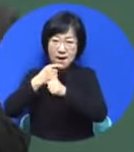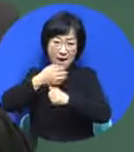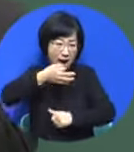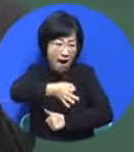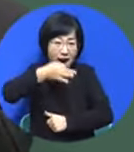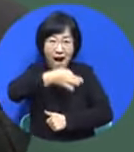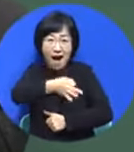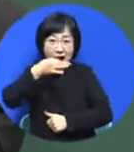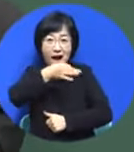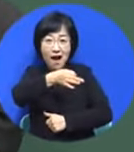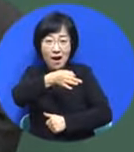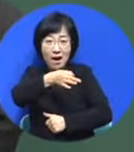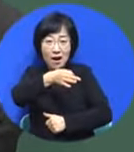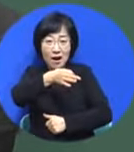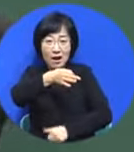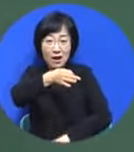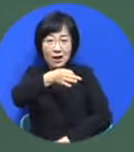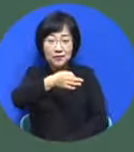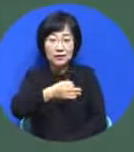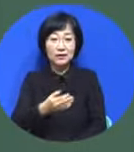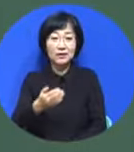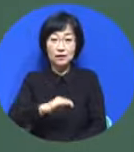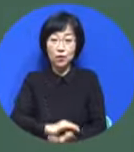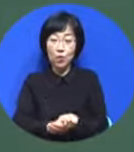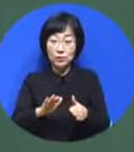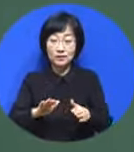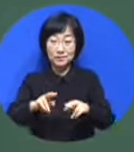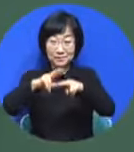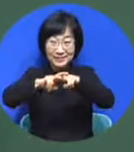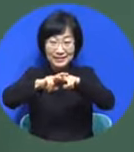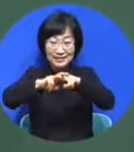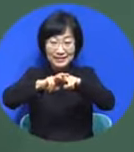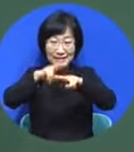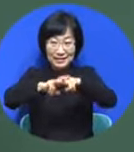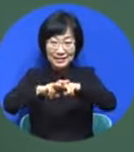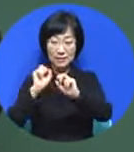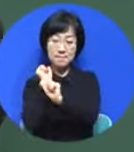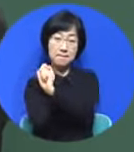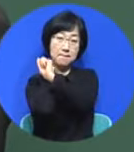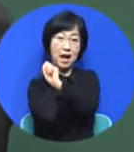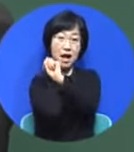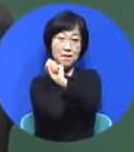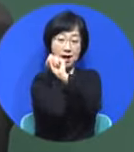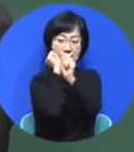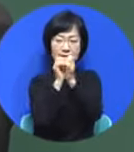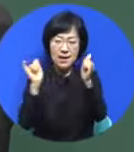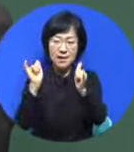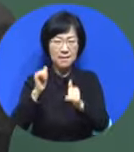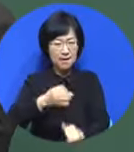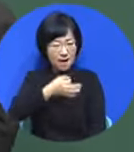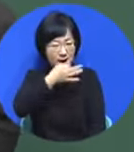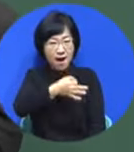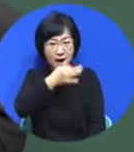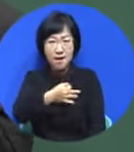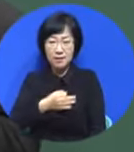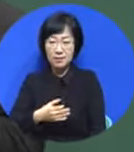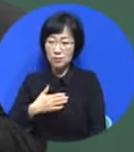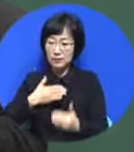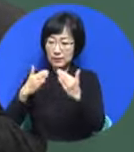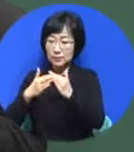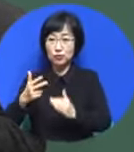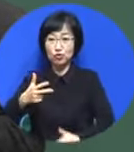고함질했냐? 가마타는 놈 보고 고함질했어. And he wanted to find his dog. And so he started yelling at the servant. 그 마음이지,